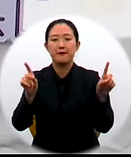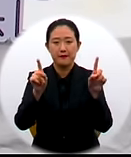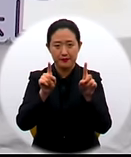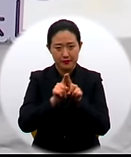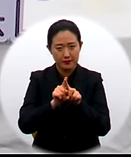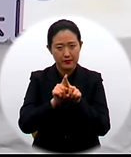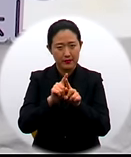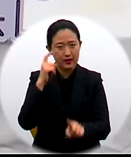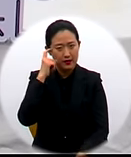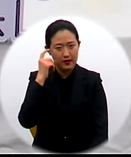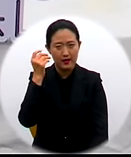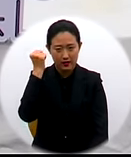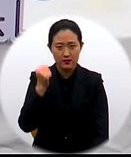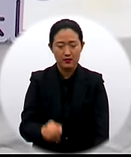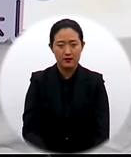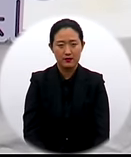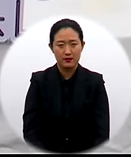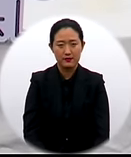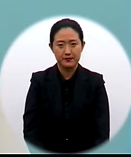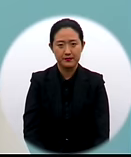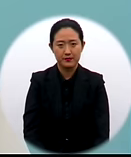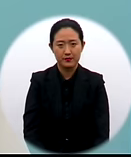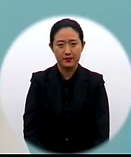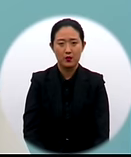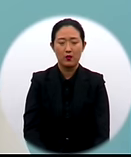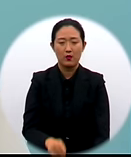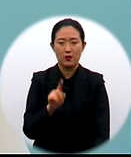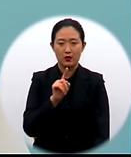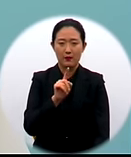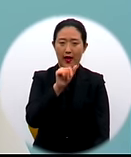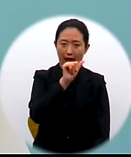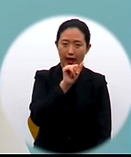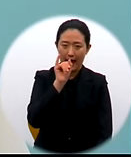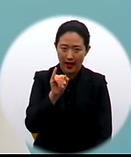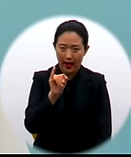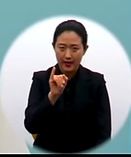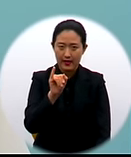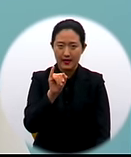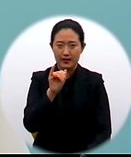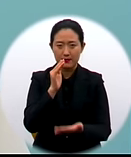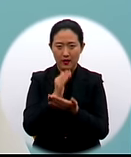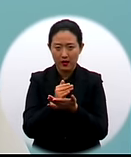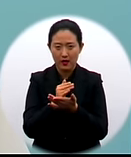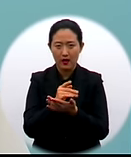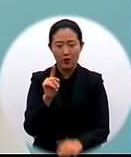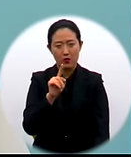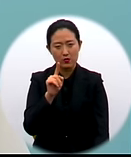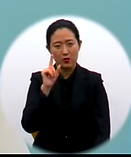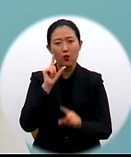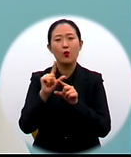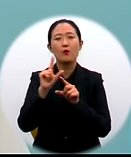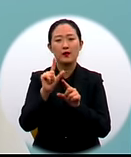융합이 발생할 수도 있을 것으로 많이들 예상을 합니다. 이렇게 되면 어떻게 하면 AI를 피할 수 있을까, 배척할 수 있을까, 뭐